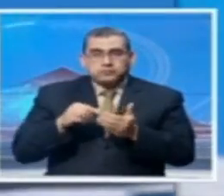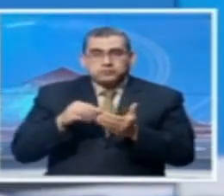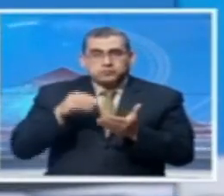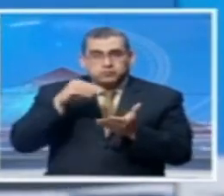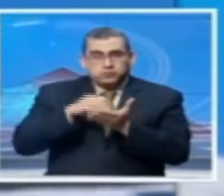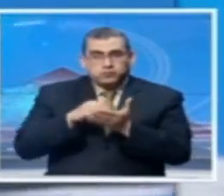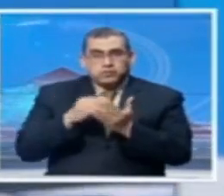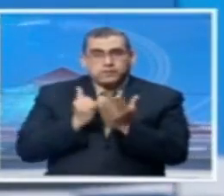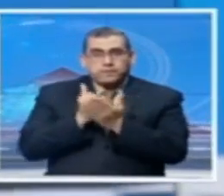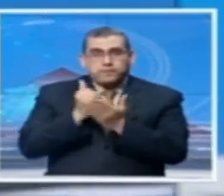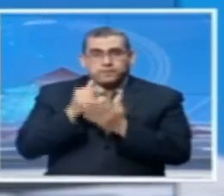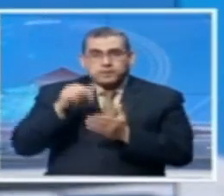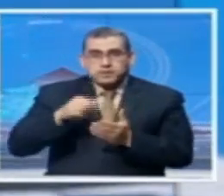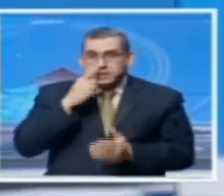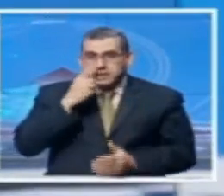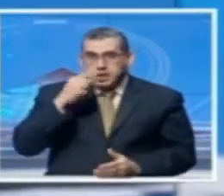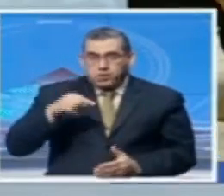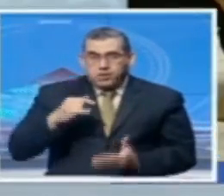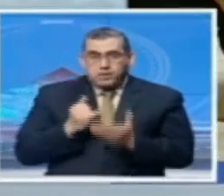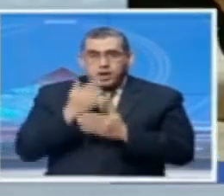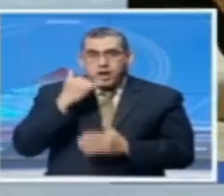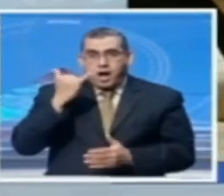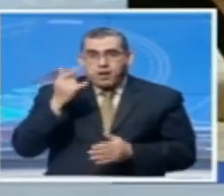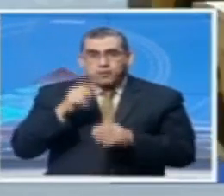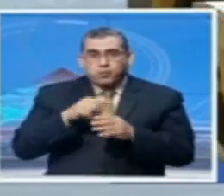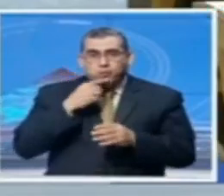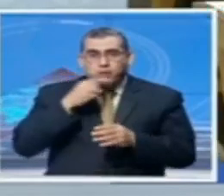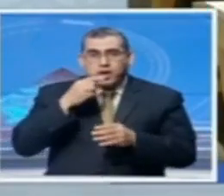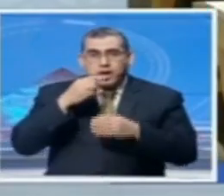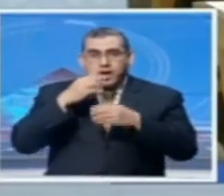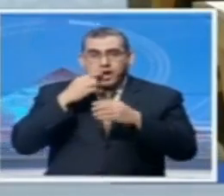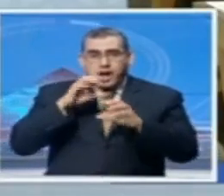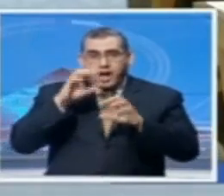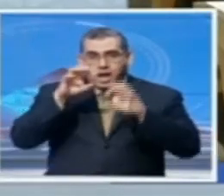للصف الاول الثانوي في مادتي اللغه العربيه والاحياء.